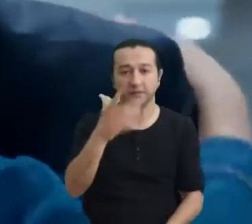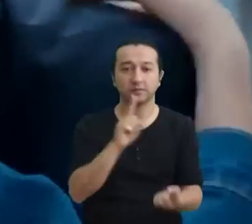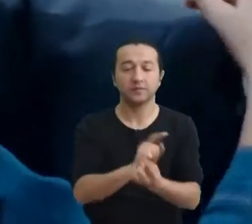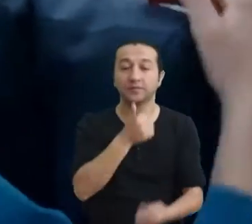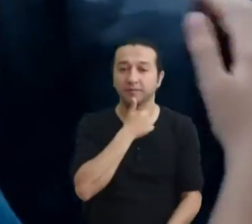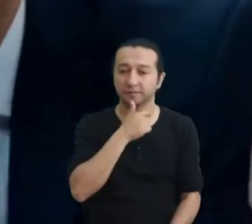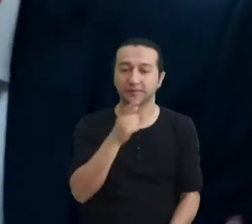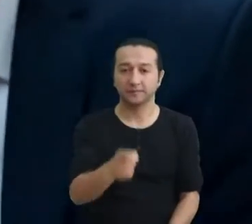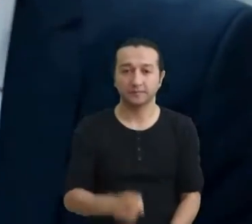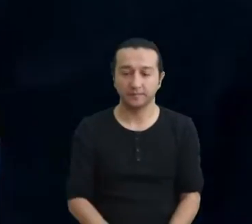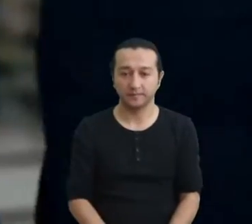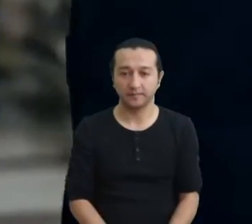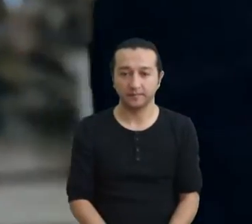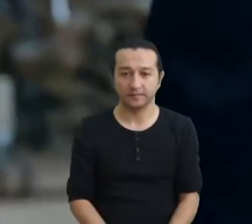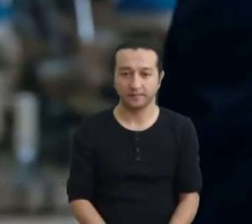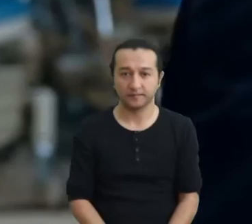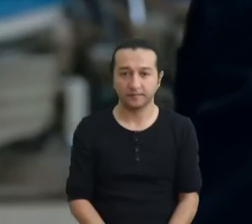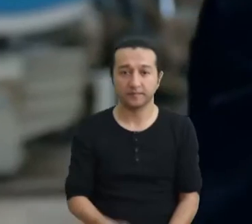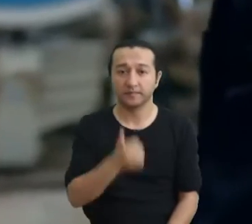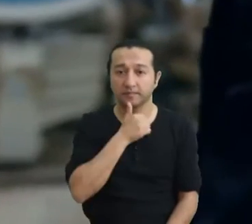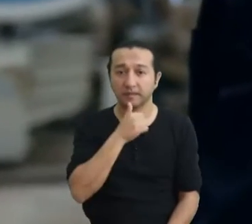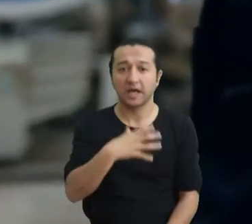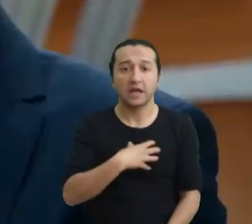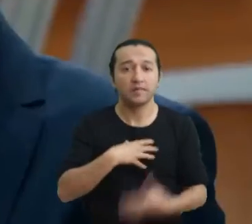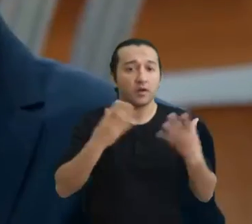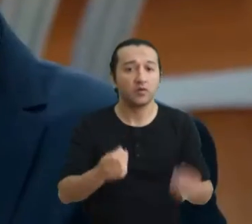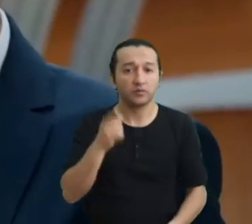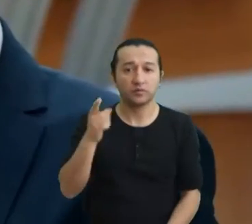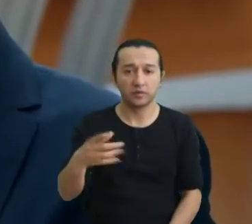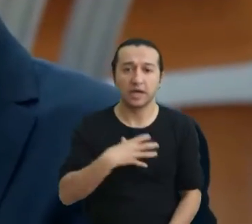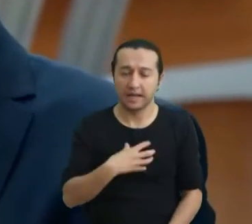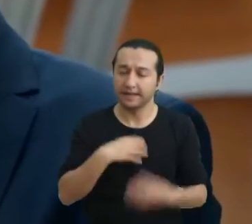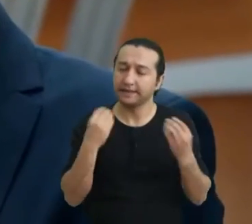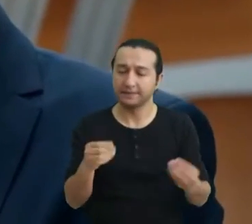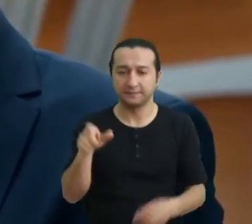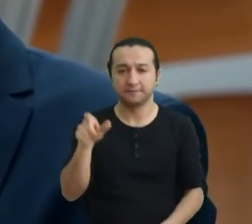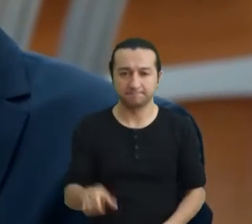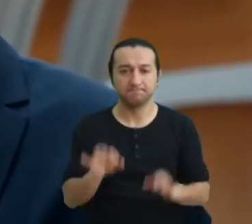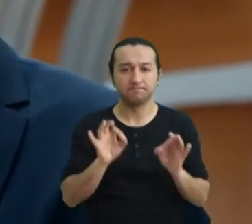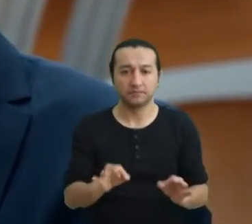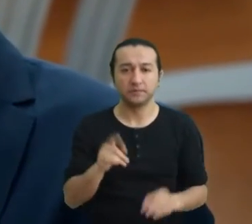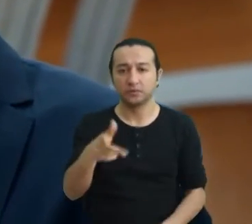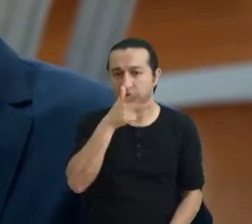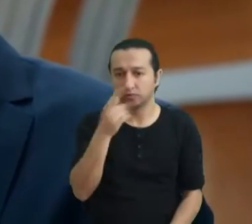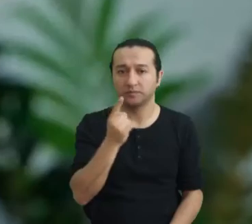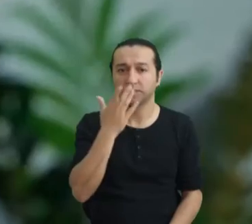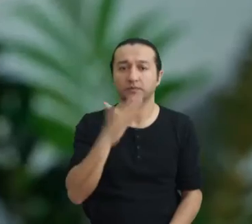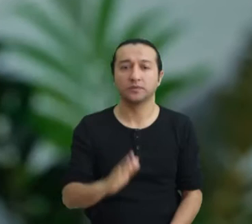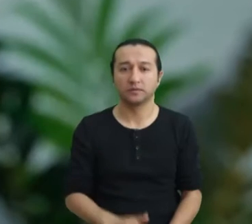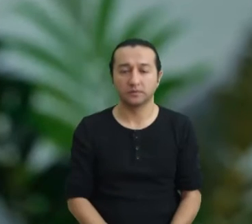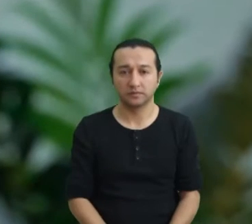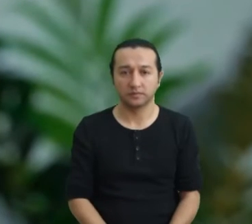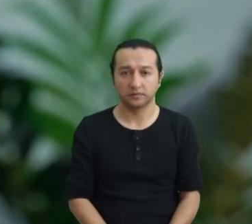bulduk babacığım. Sarıldılar. Baba halama ne oldu? Halan gayet iyi durumda kızım. Üzülecek bir şey yok.